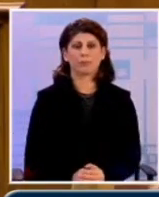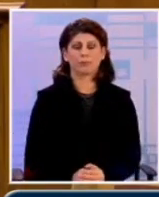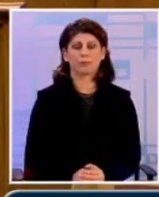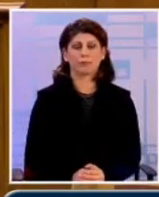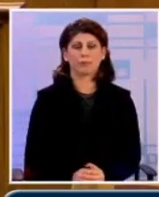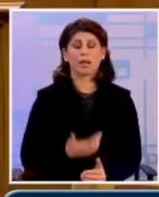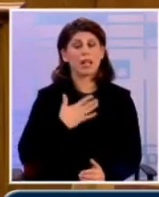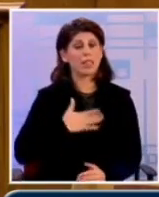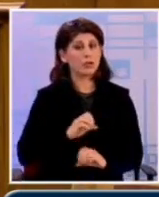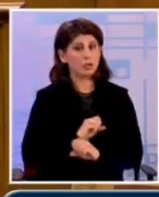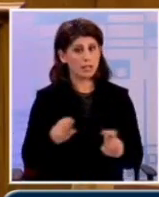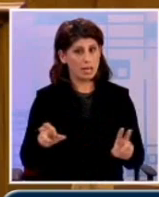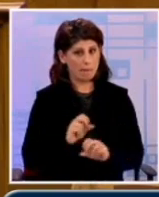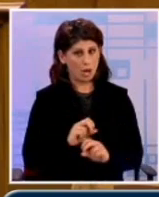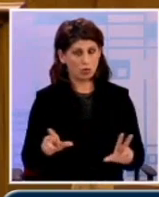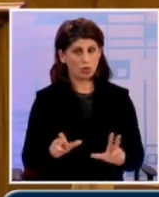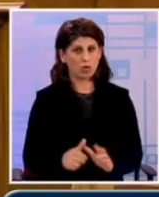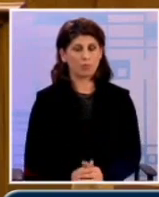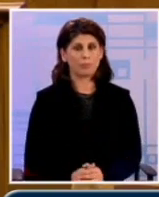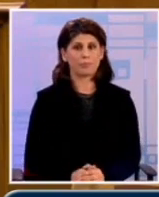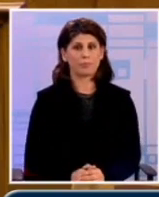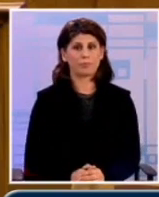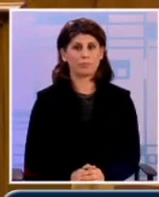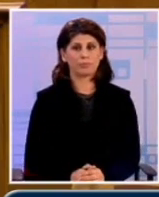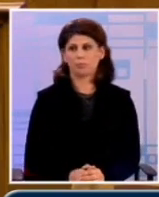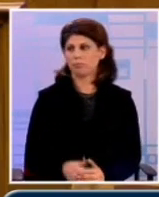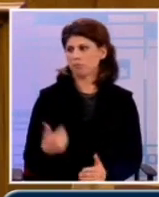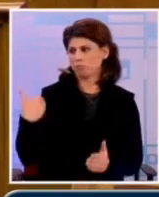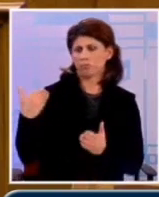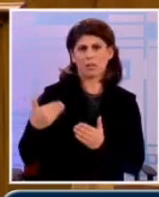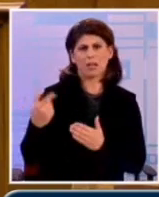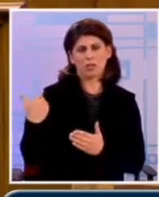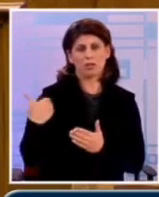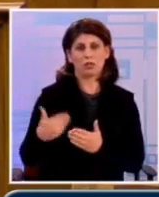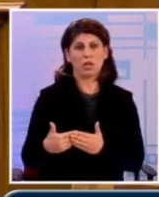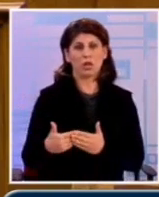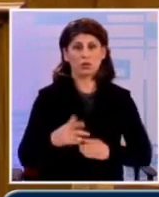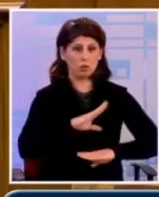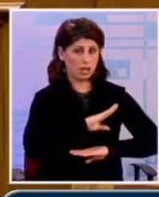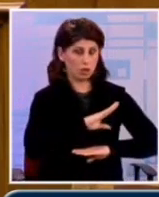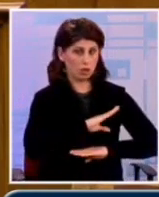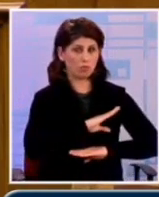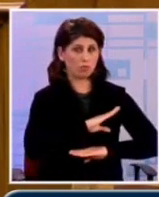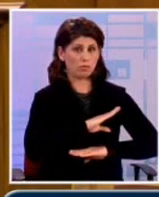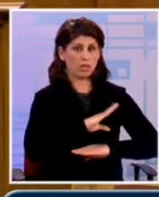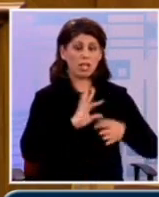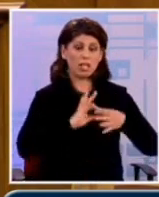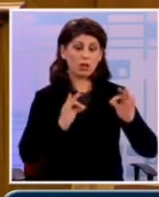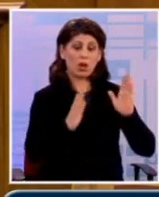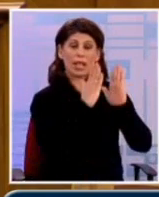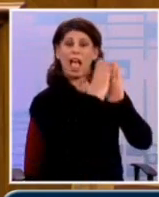Θέλω να σας ενημερώσω ότι εδώ και λίγο καιρό οι ένοπλες δυνάμεις, τα ιστορικά αρχεία